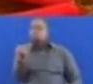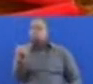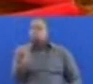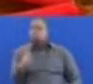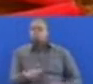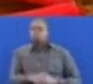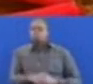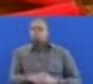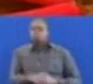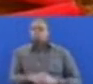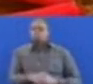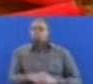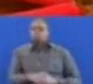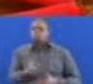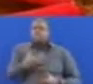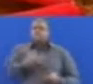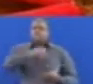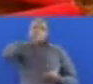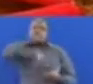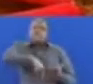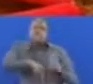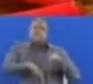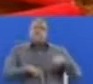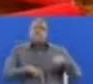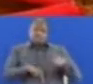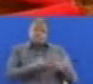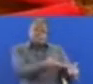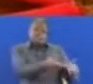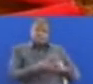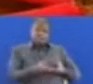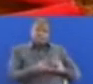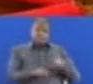Naweza kutakiwa ni saini kwamba nimepokea hapa.